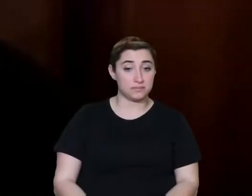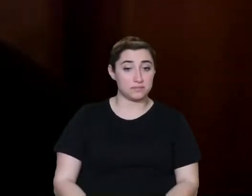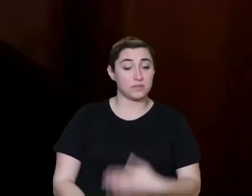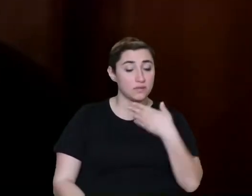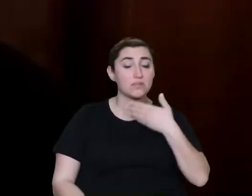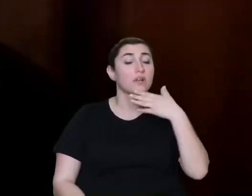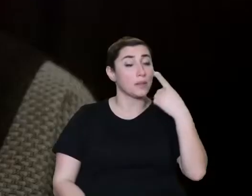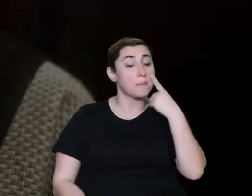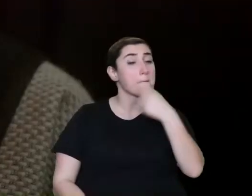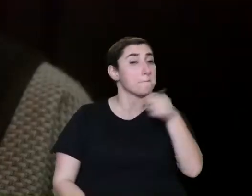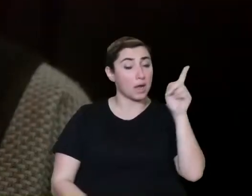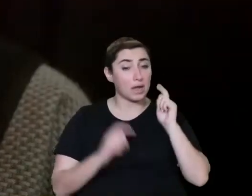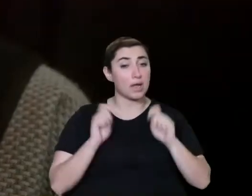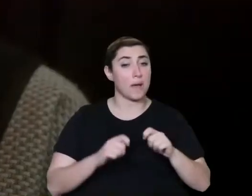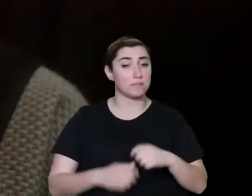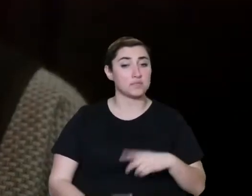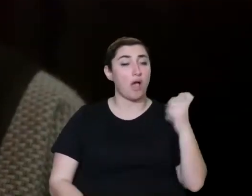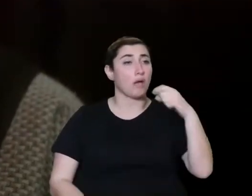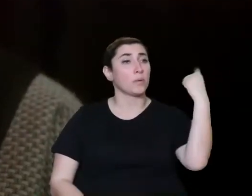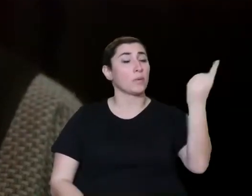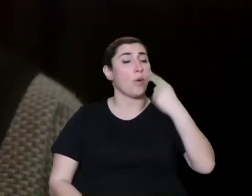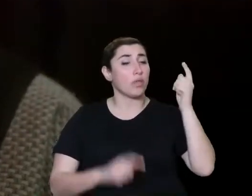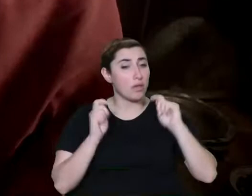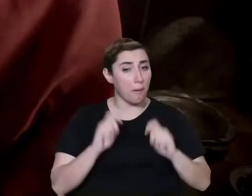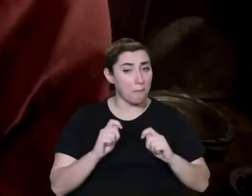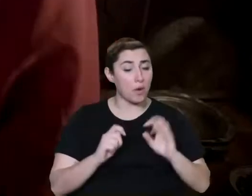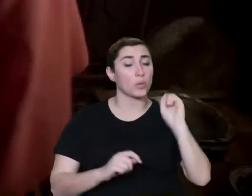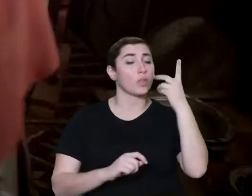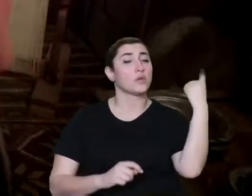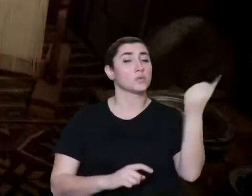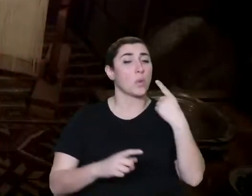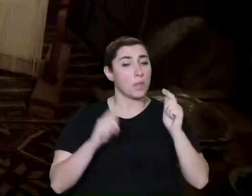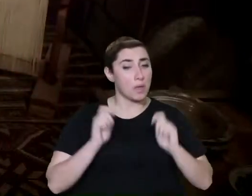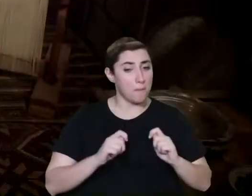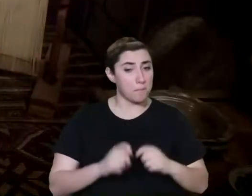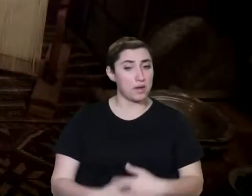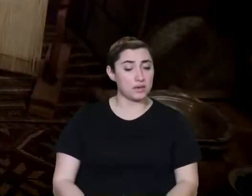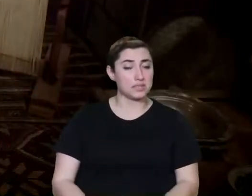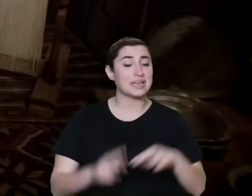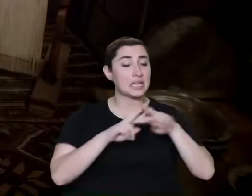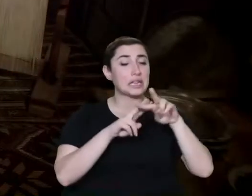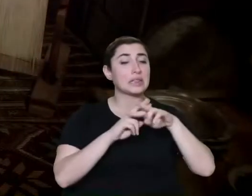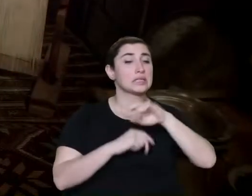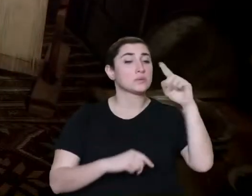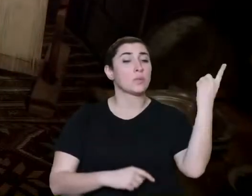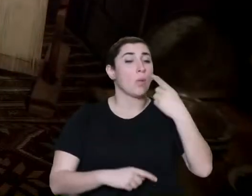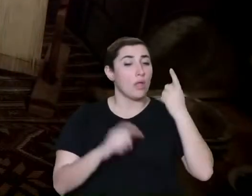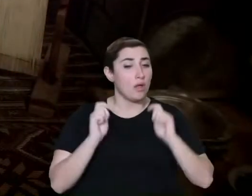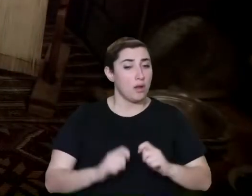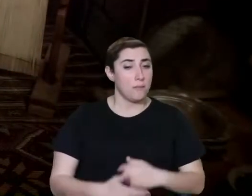Kaldır başını bir bak. Ay döner. Güneş döner, Yıldızlar